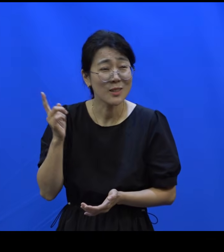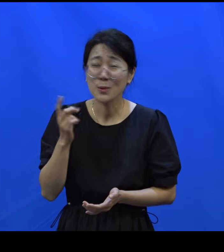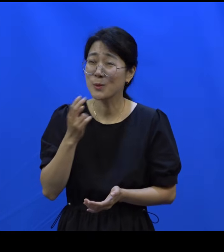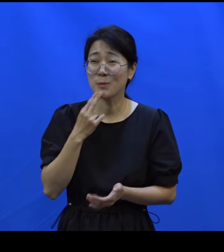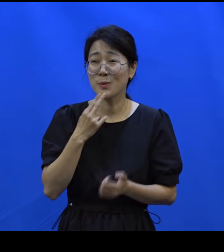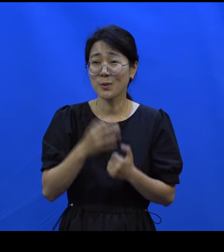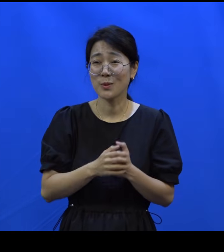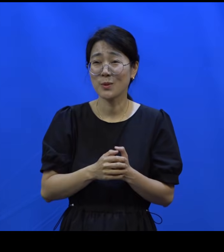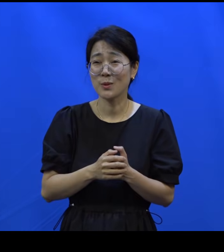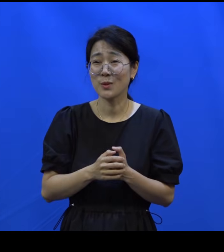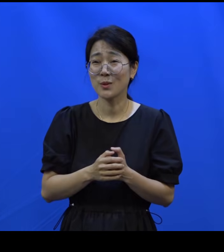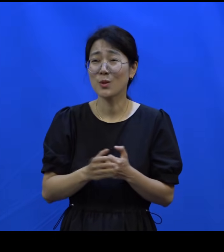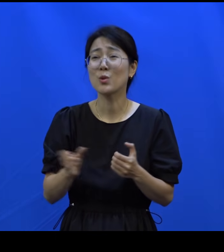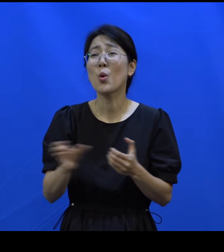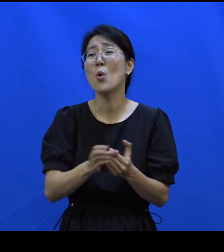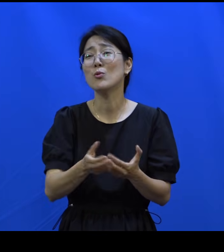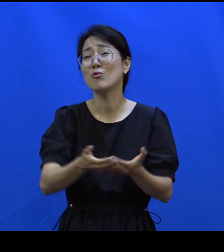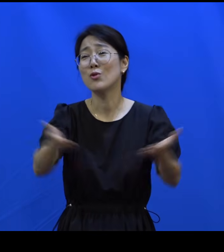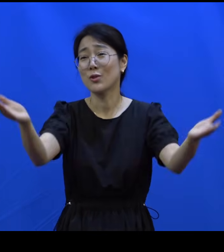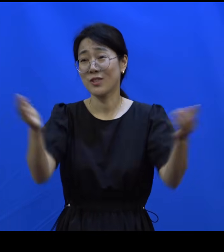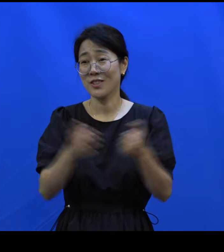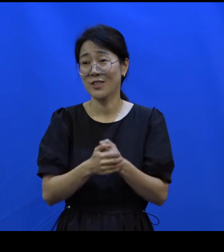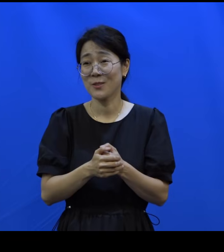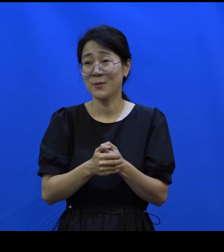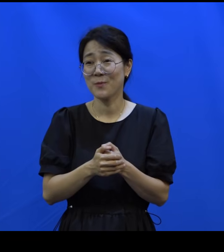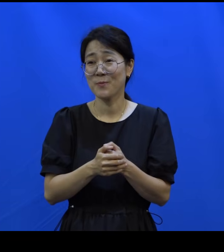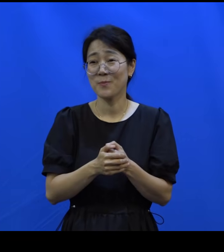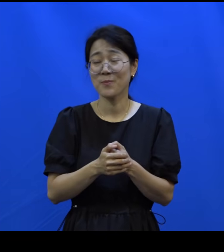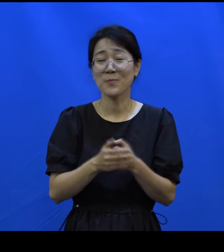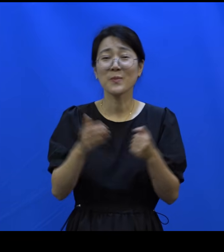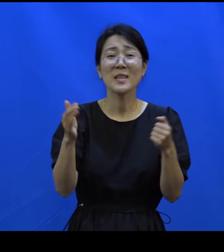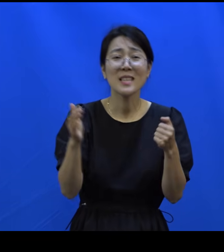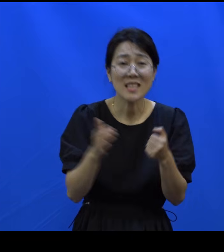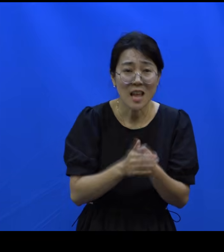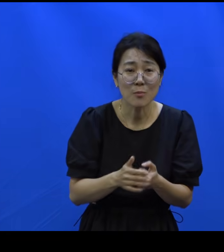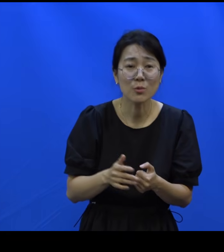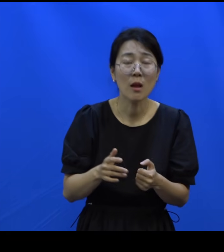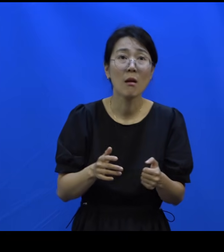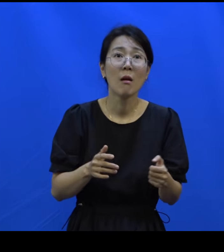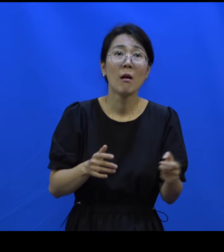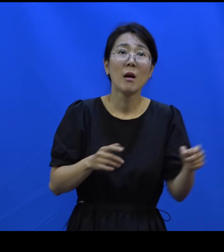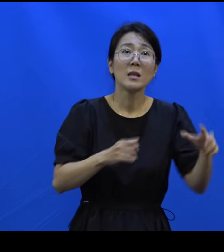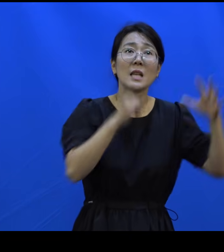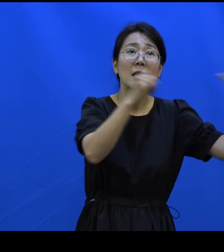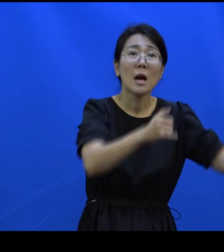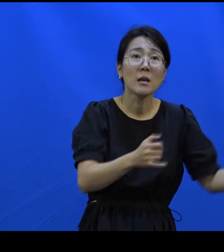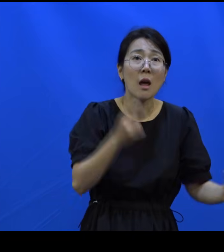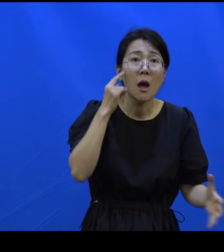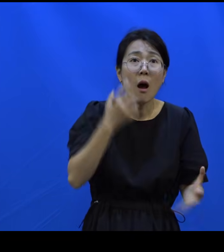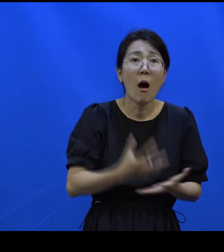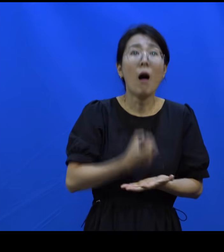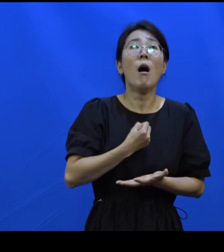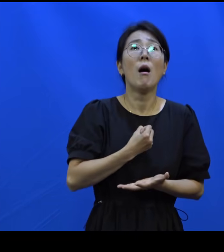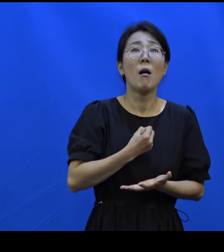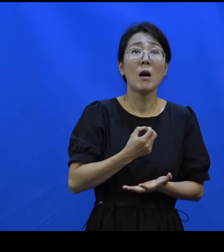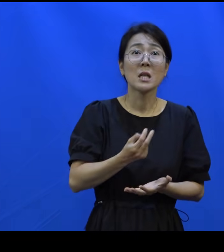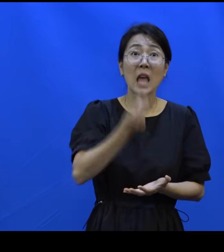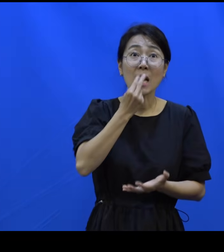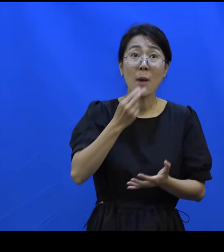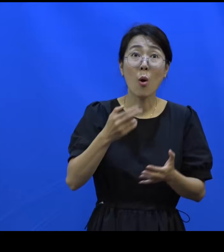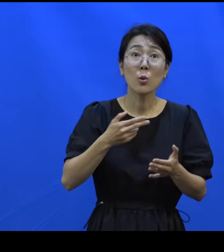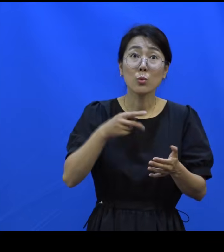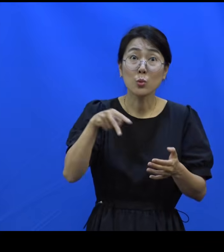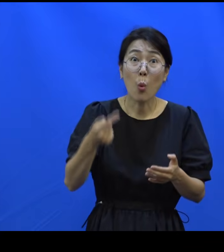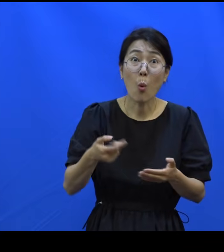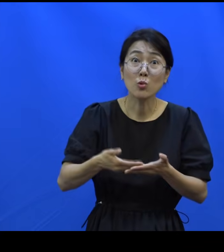이 파격적 행동이 세상에 충격을 주는 것입니다. 41절에 보니까 또 누구든지